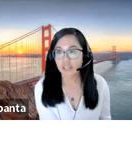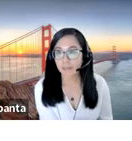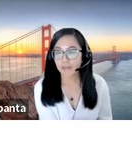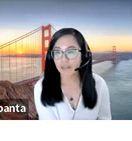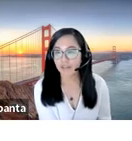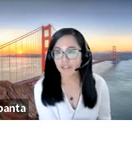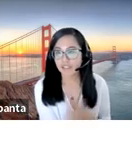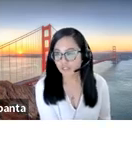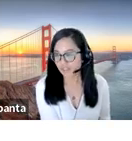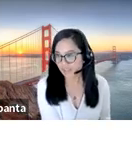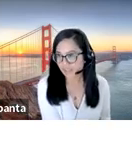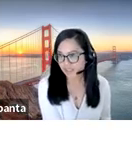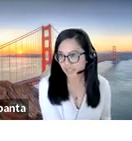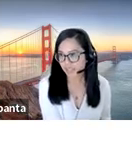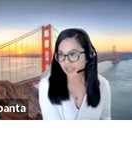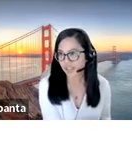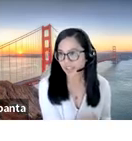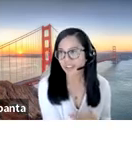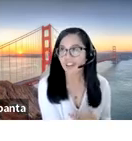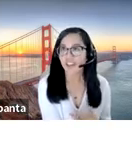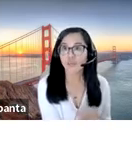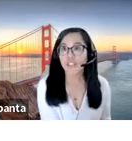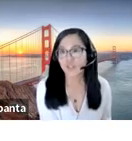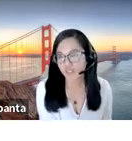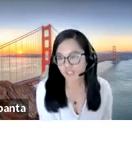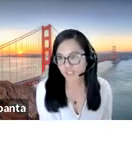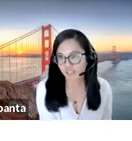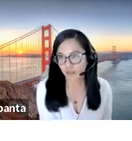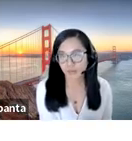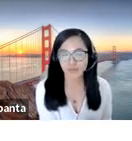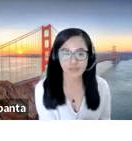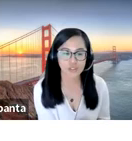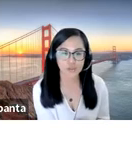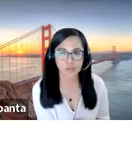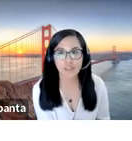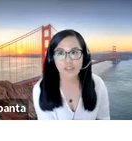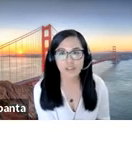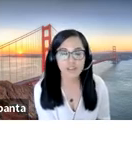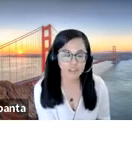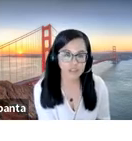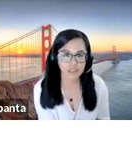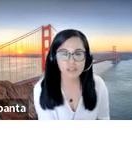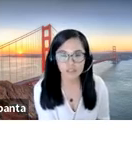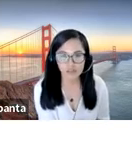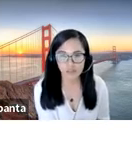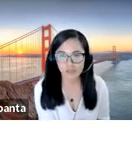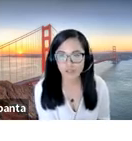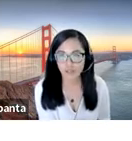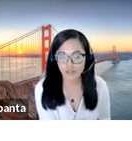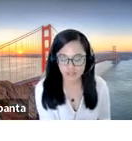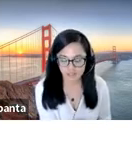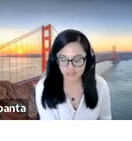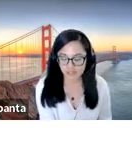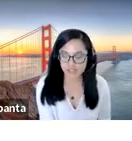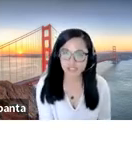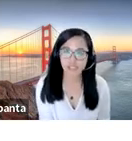it, this is a, a resource that's available to you in the in that's available in the